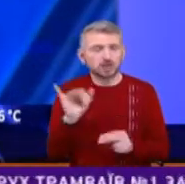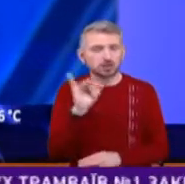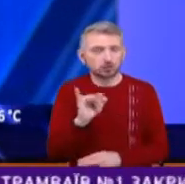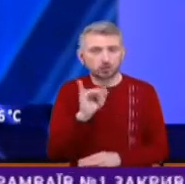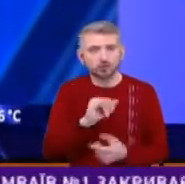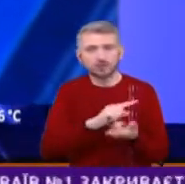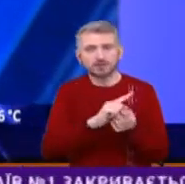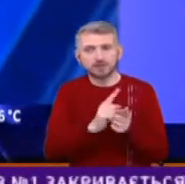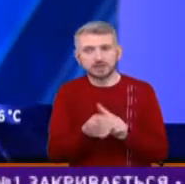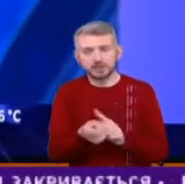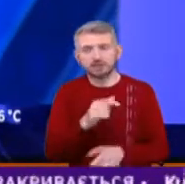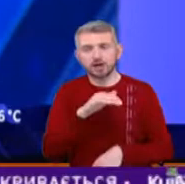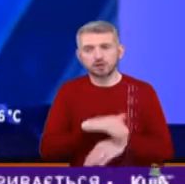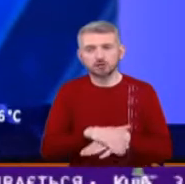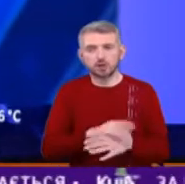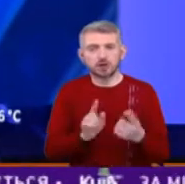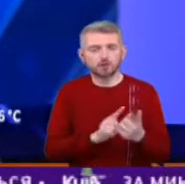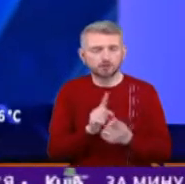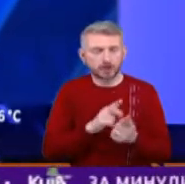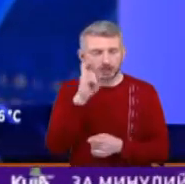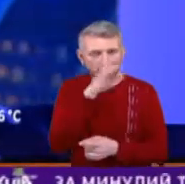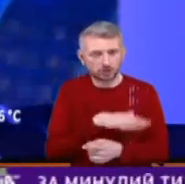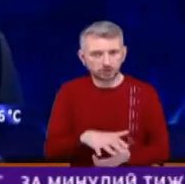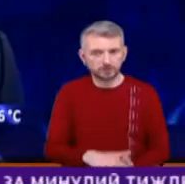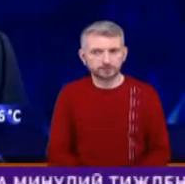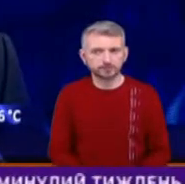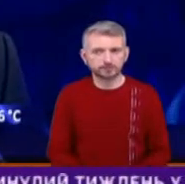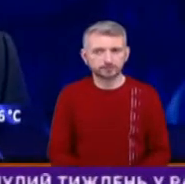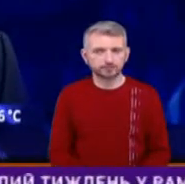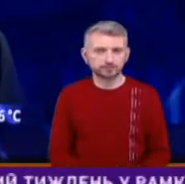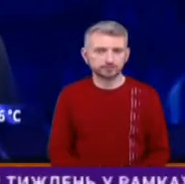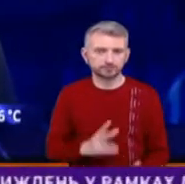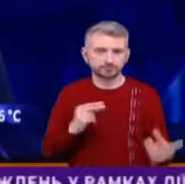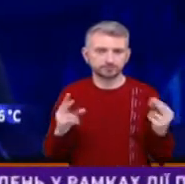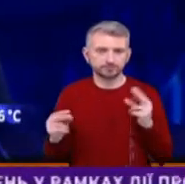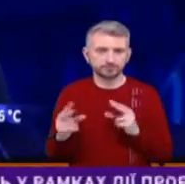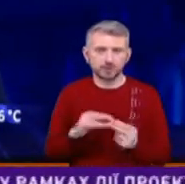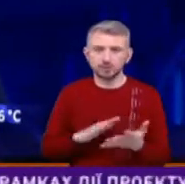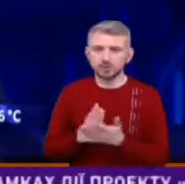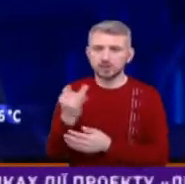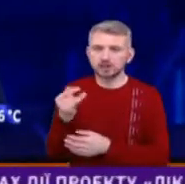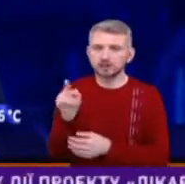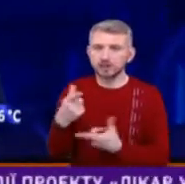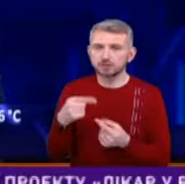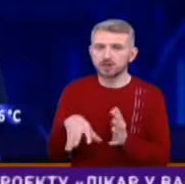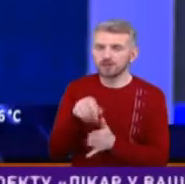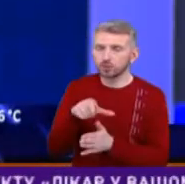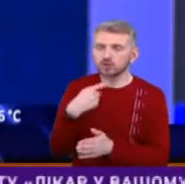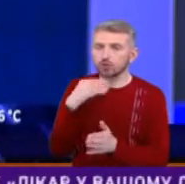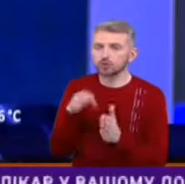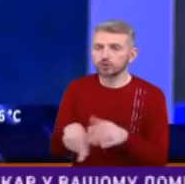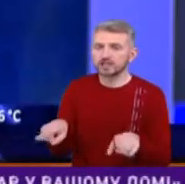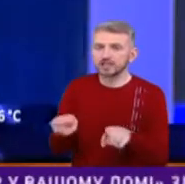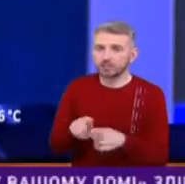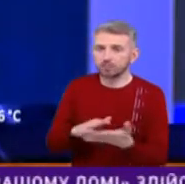змінити, фактично реформувати країну. А я Оливерди скажу, політика цікава там, де виборці голосують за таких політиків,